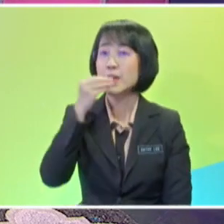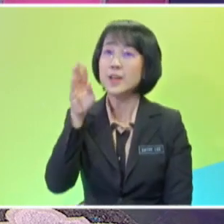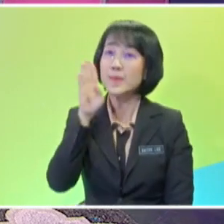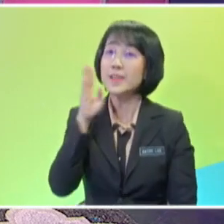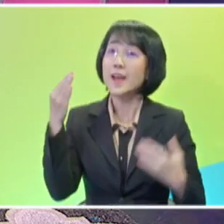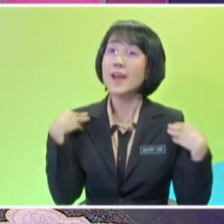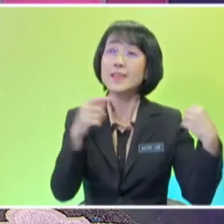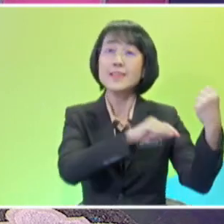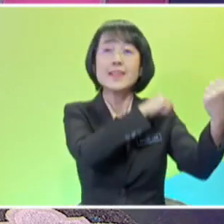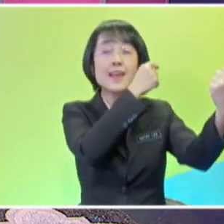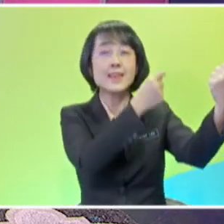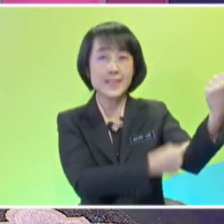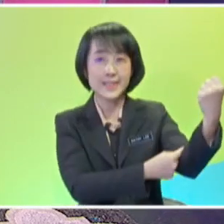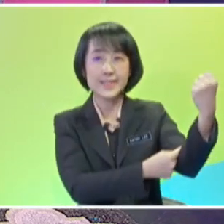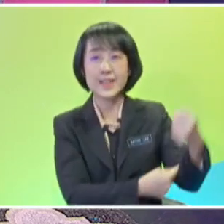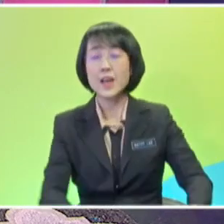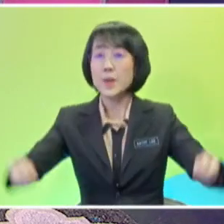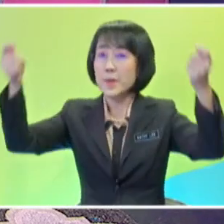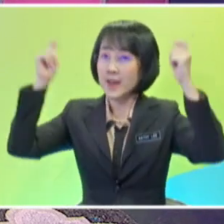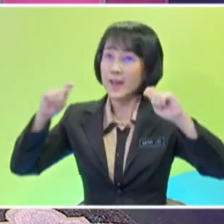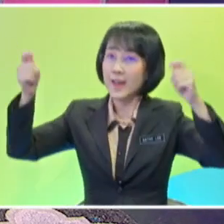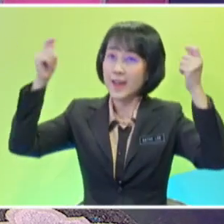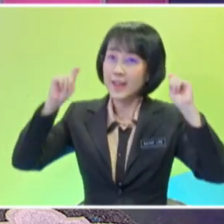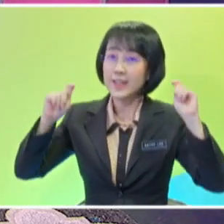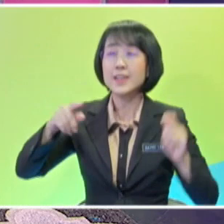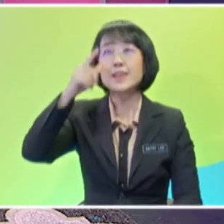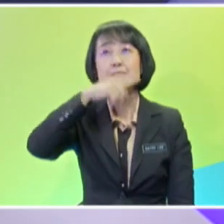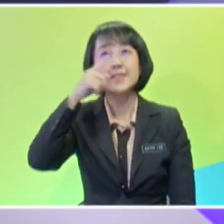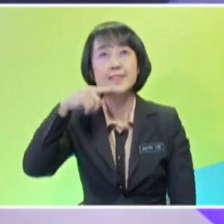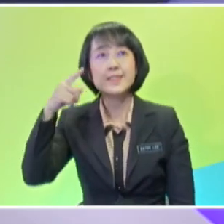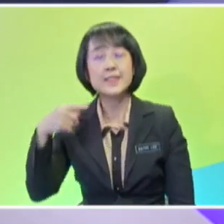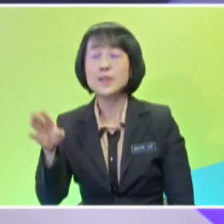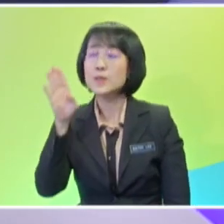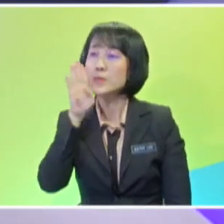Oke mandi sudah gosok gigi sudah sarapan sudah